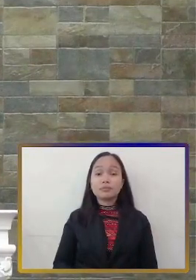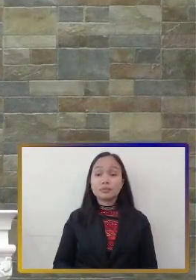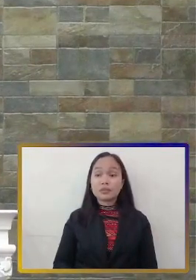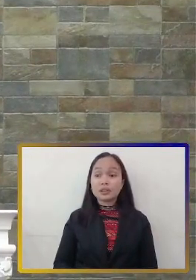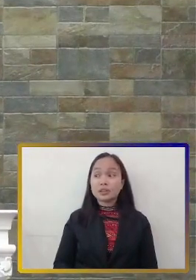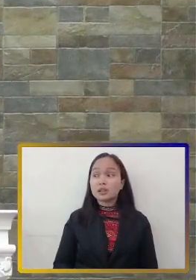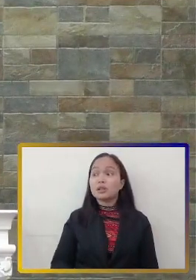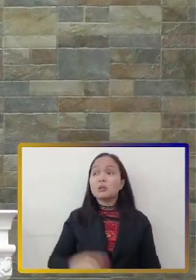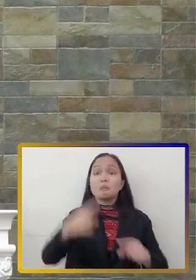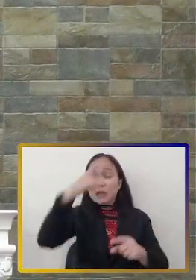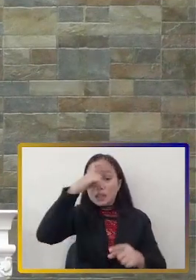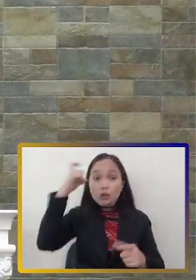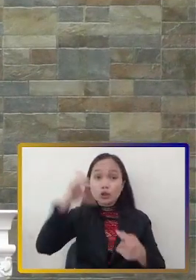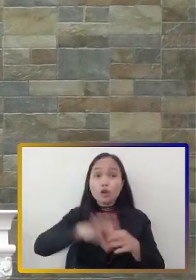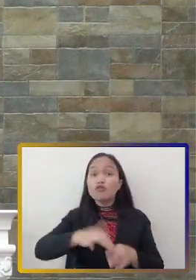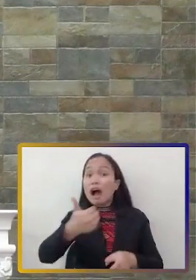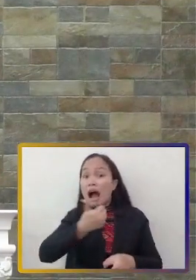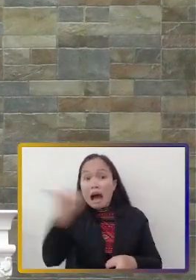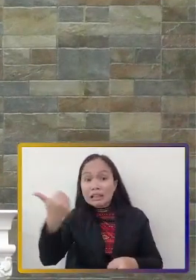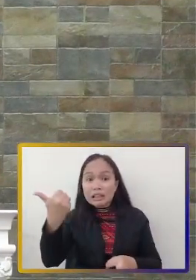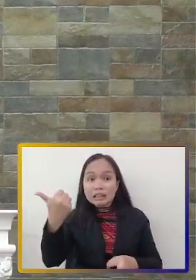nakasalanan na ginawa ng iba.